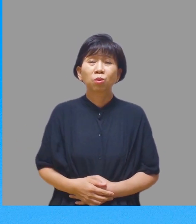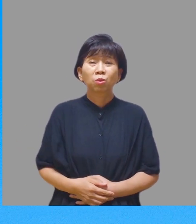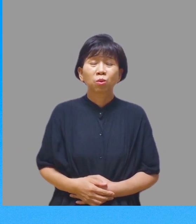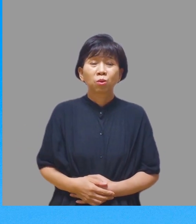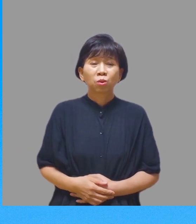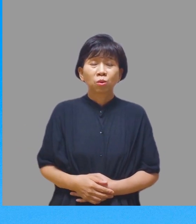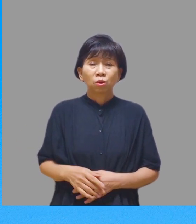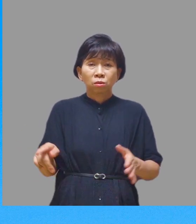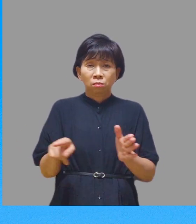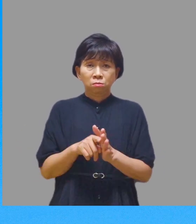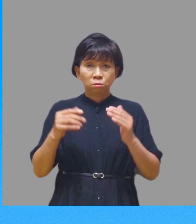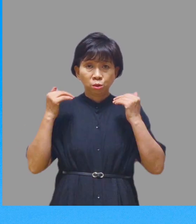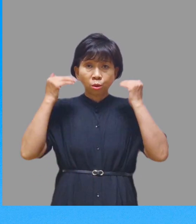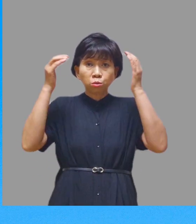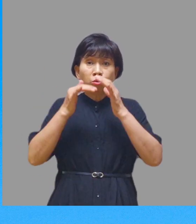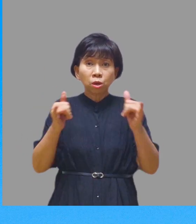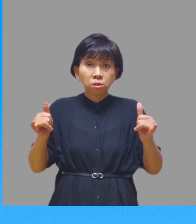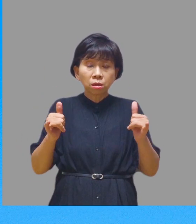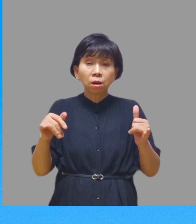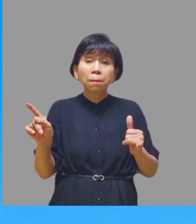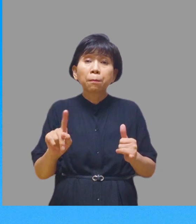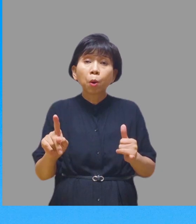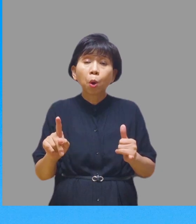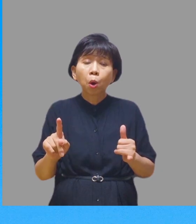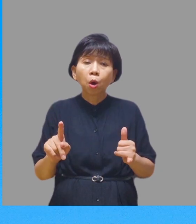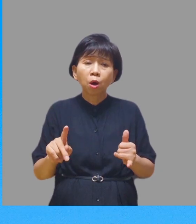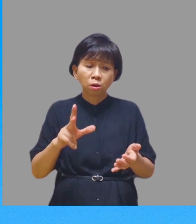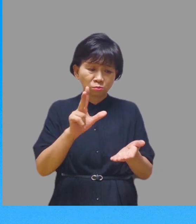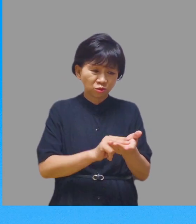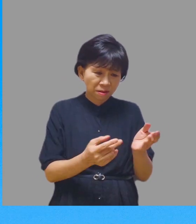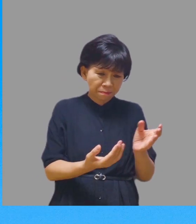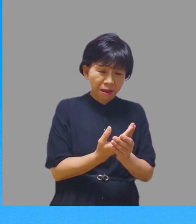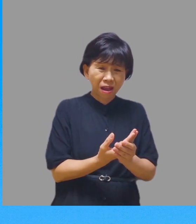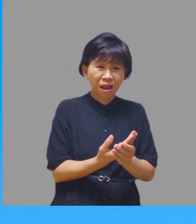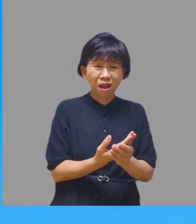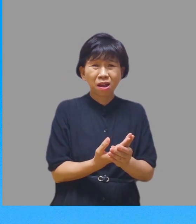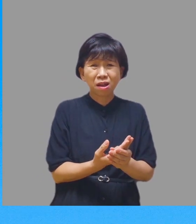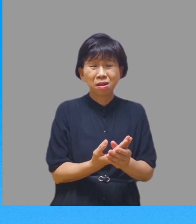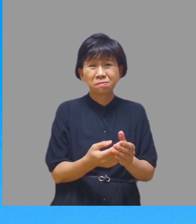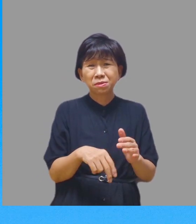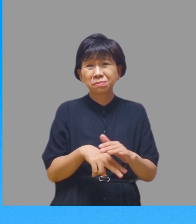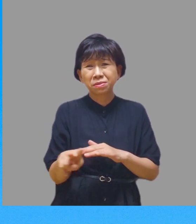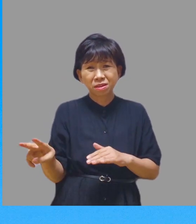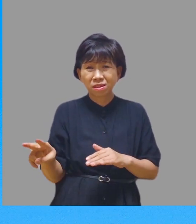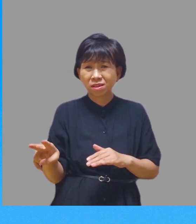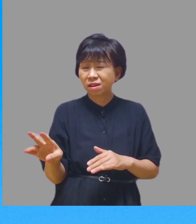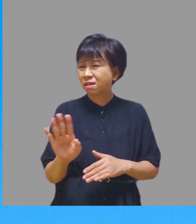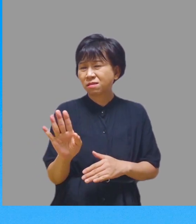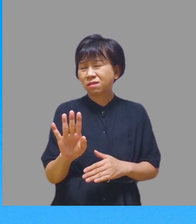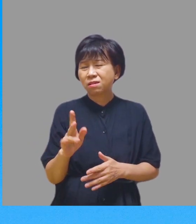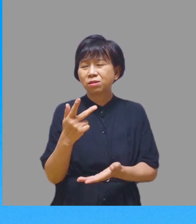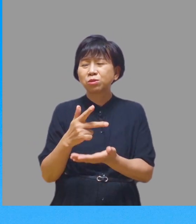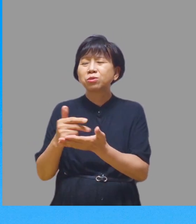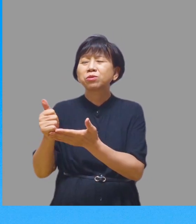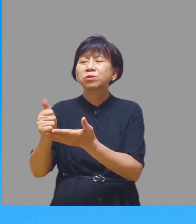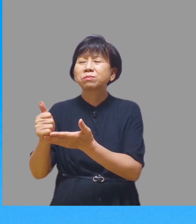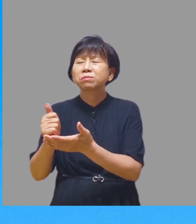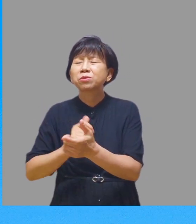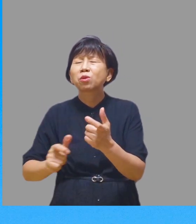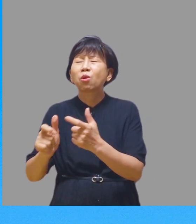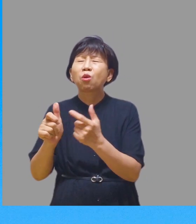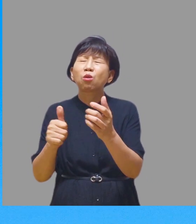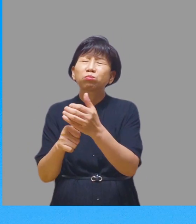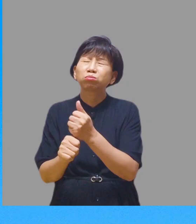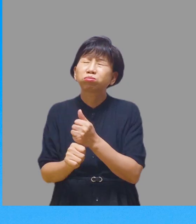이럴 때 성숙한 신앙은요, 문제를 피해 달아나는 것이 아니라 오히려 주님께 더 가까이 나아가게 만듭니다.